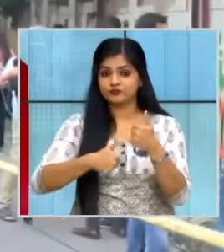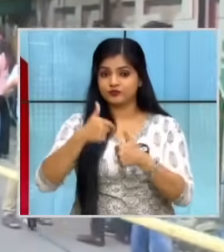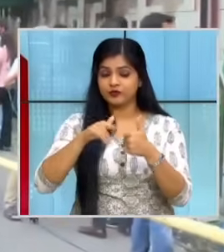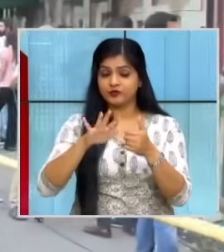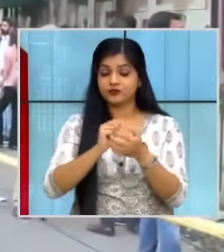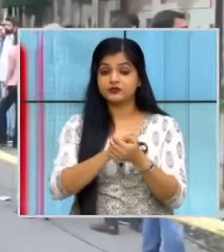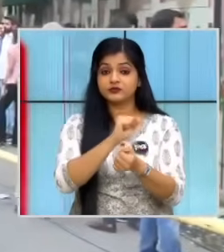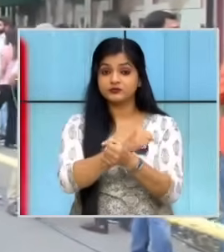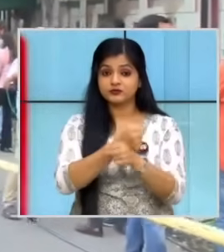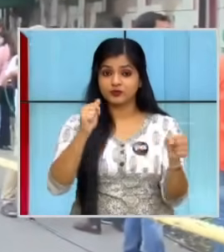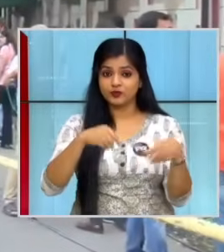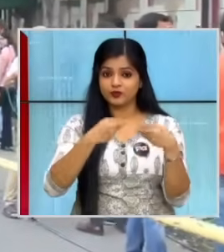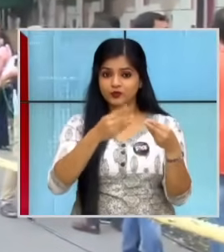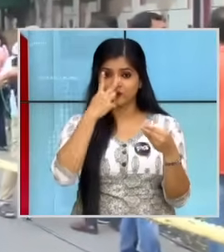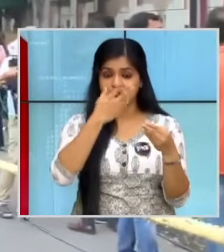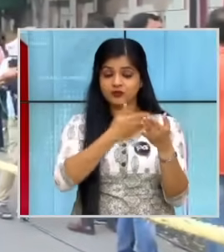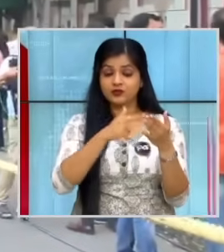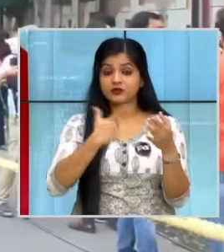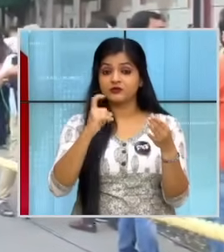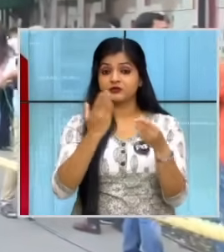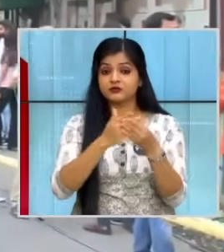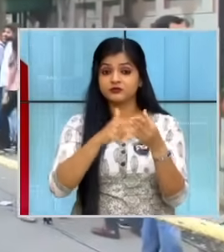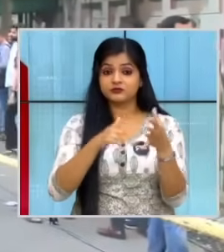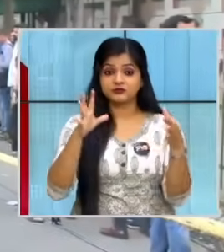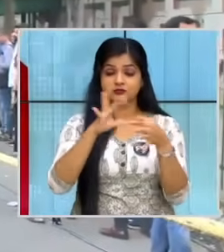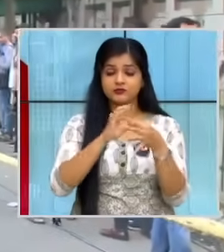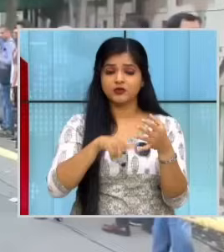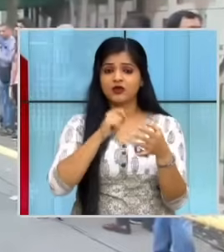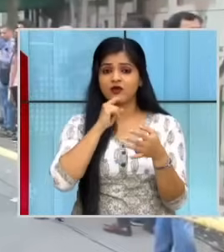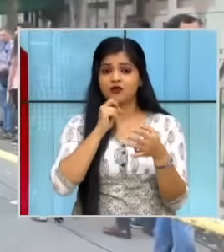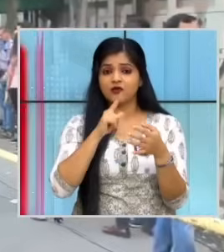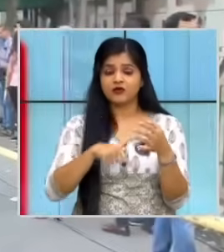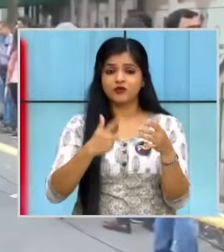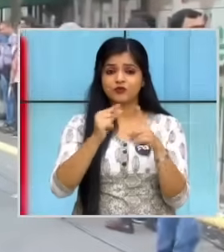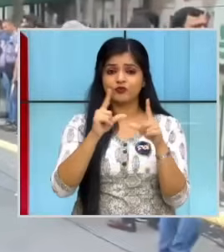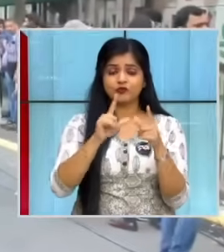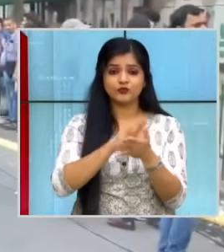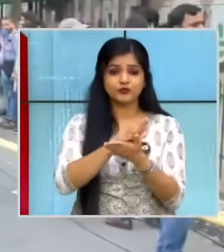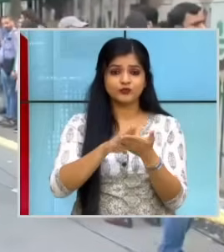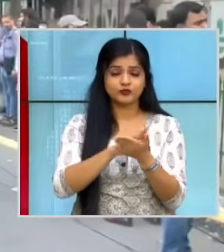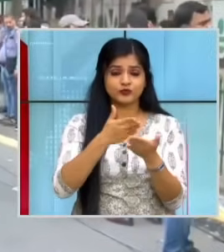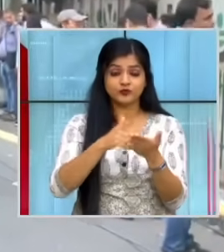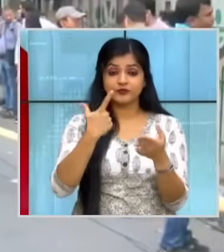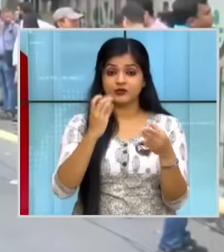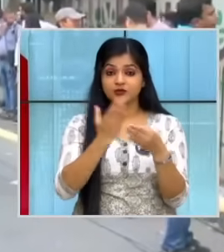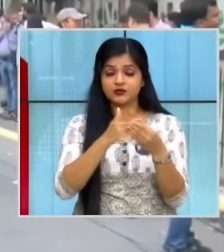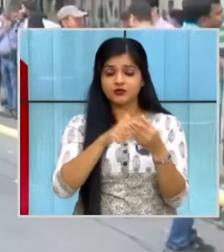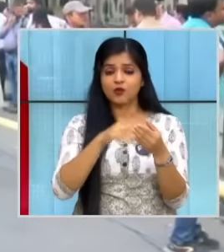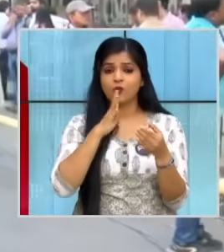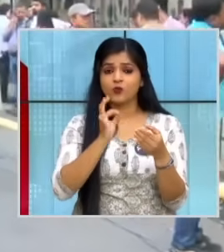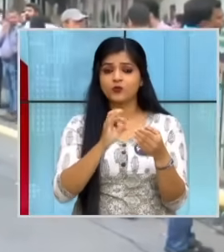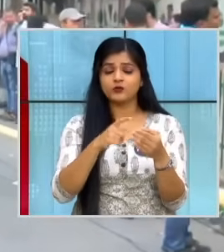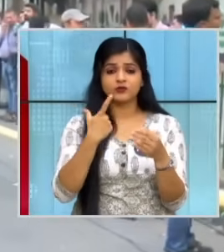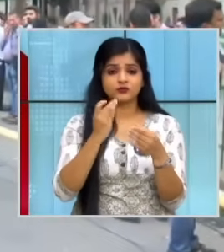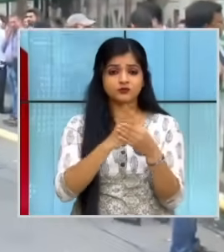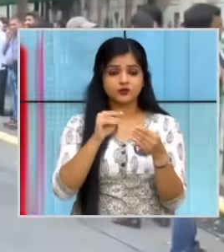കൃത്യമായ പ്രചാരണമാക്കി ഉയർത്തിക്കൊണ്ട്, അതായത് കേസുമായി ബന്ധപ്പെട്ടിട്ടുള്ള പൊള്ളയായ വാദങ്ങൾ അല്ലെങ്കിൽ ഈ കേസ് ഒരു പൊള്ളയായ